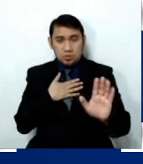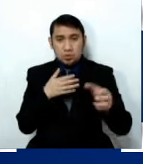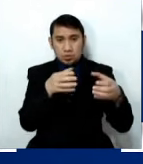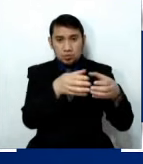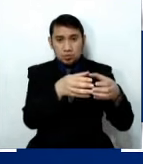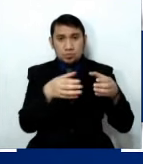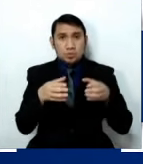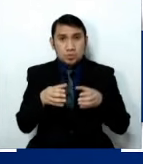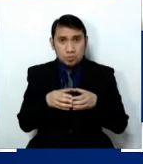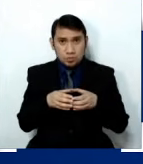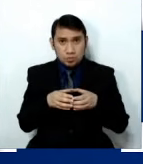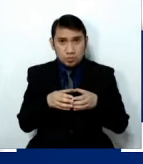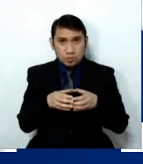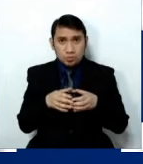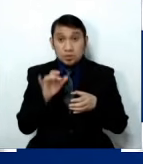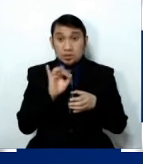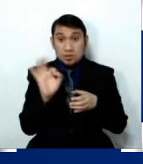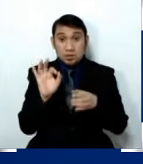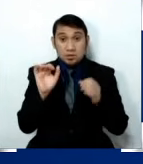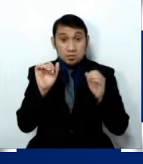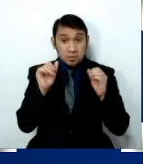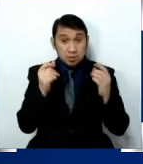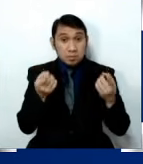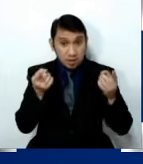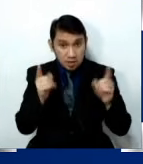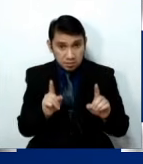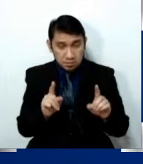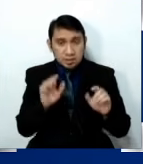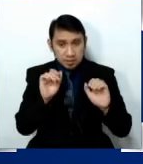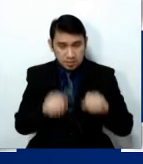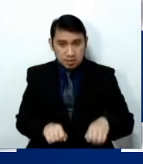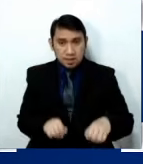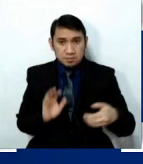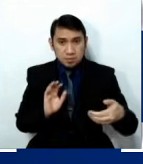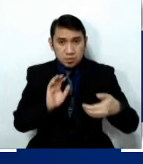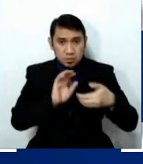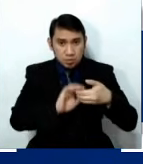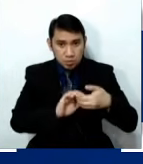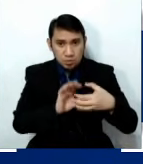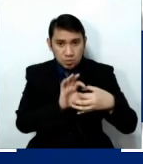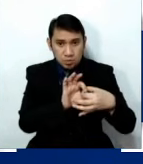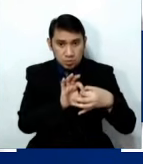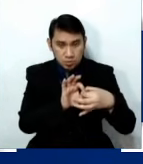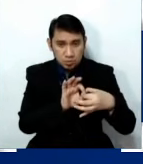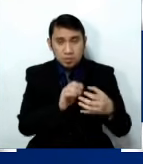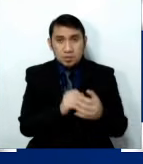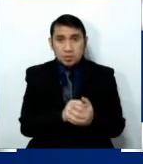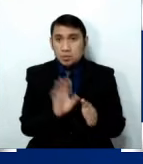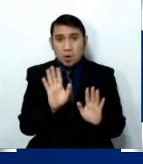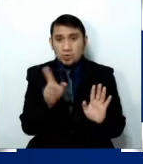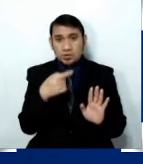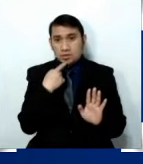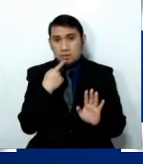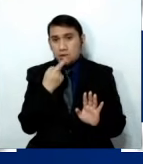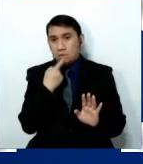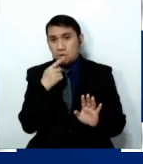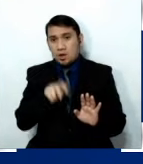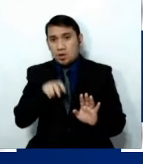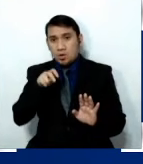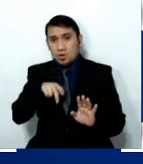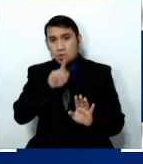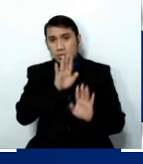kung ma-implement yun, mag-unify. Hindi ko sinasabing siya yung aatras. Hindi ko sinasabing ako aatras. Pero